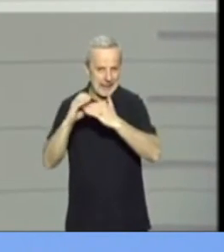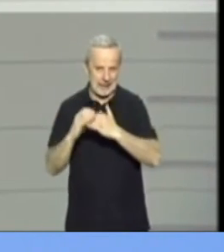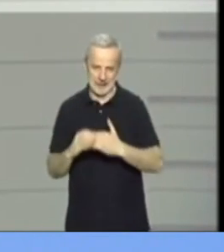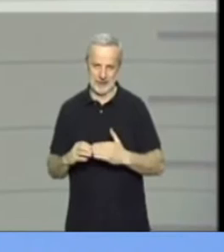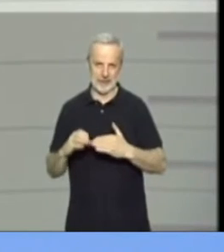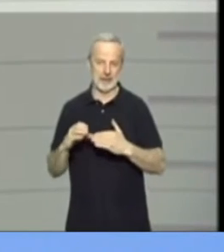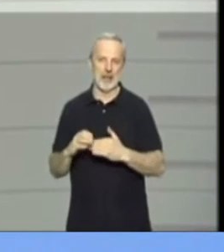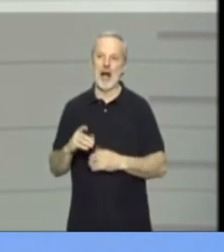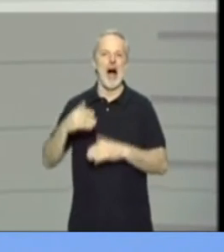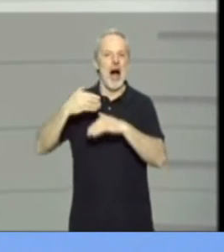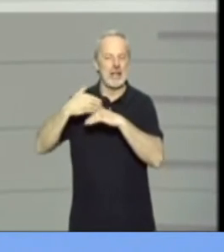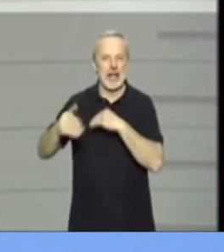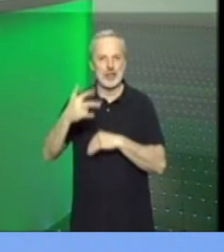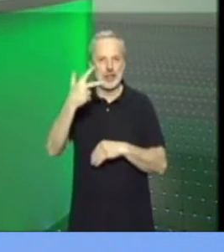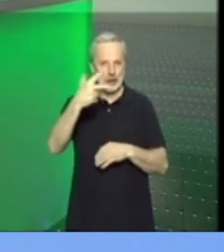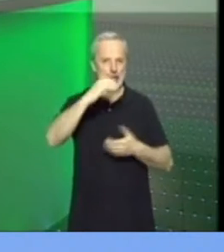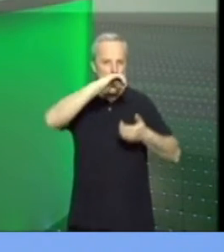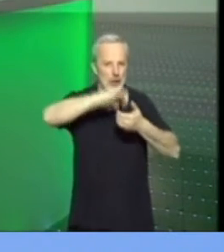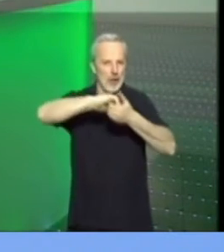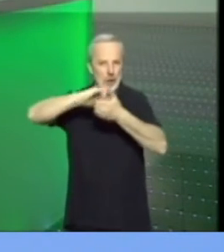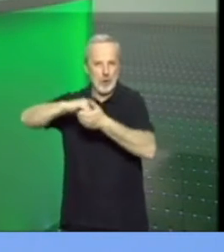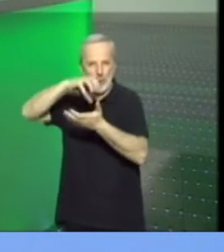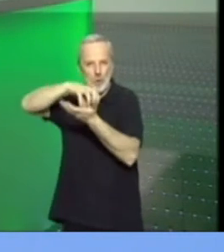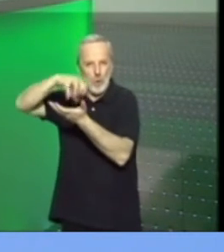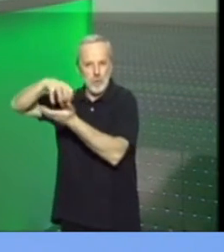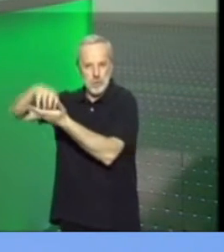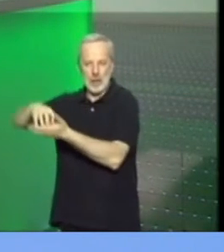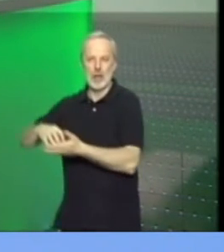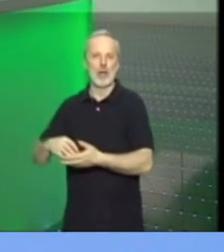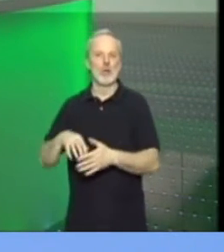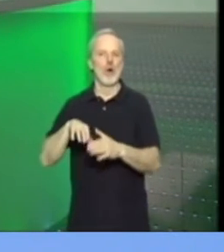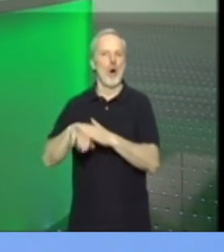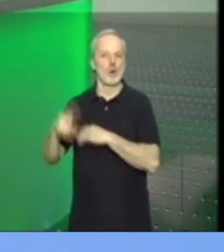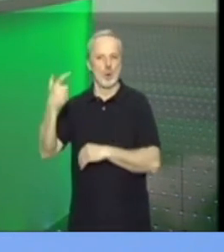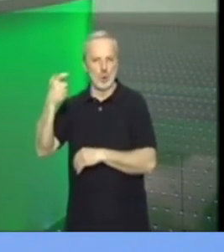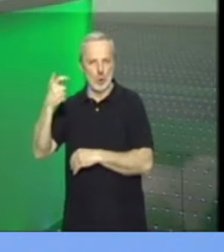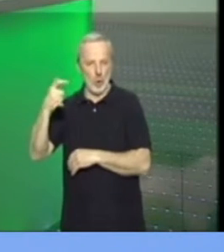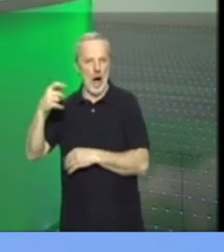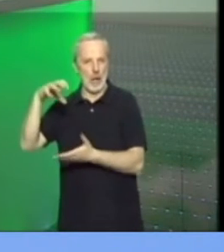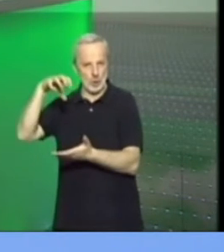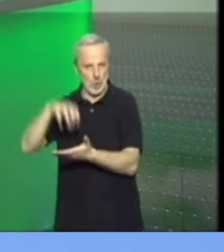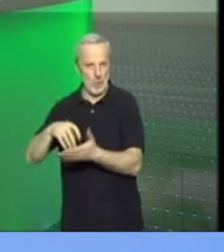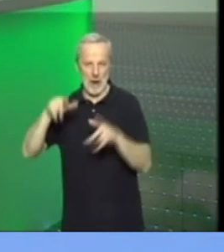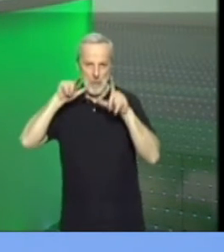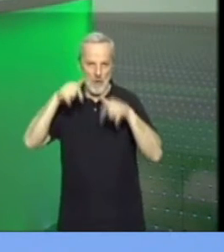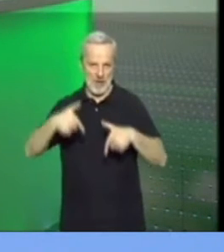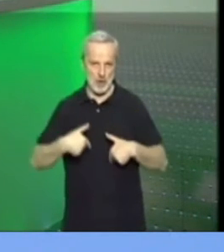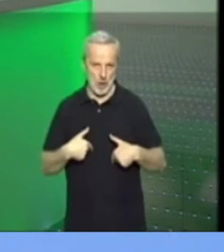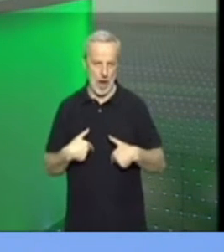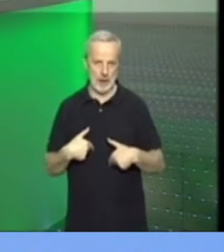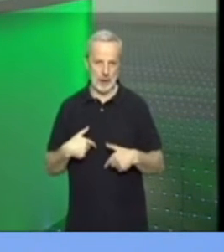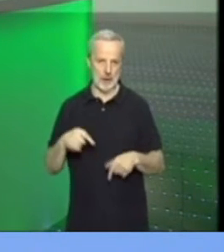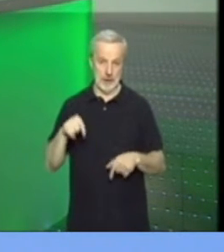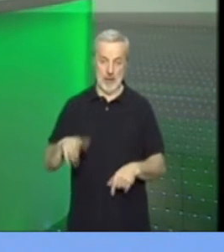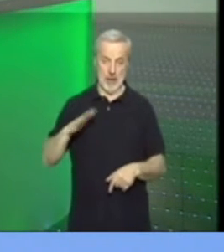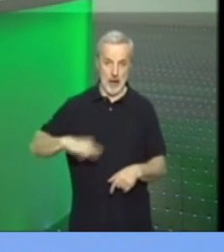další, myslím, tři týmy z té druhé v uvozovkách ligy profesionálních